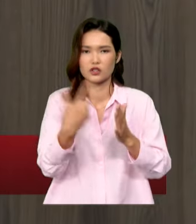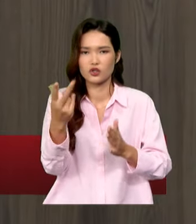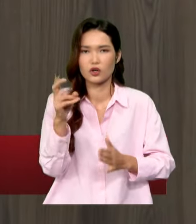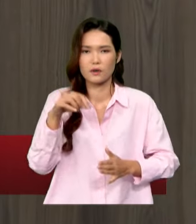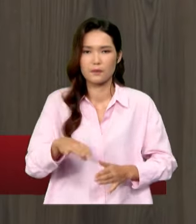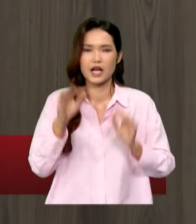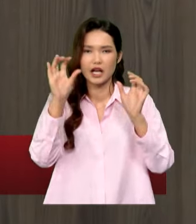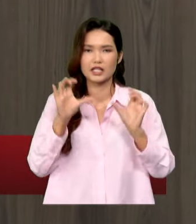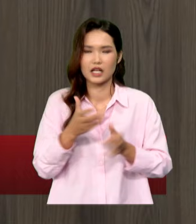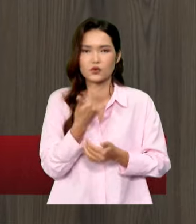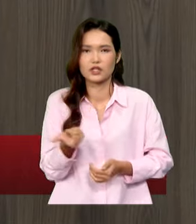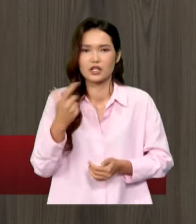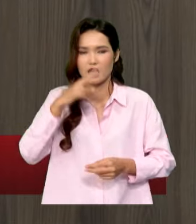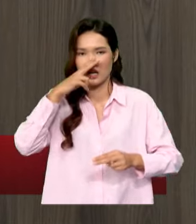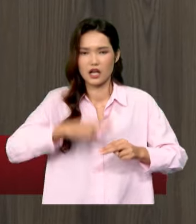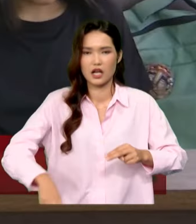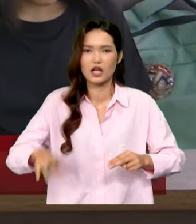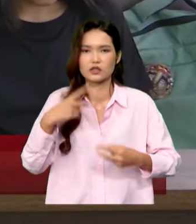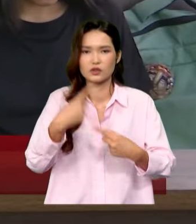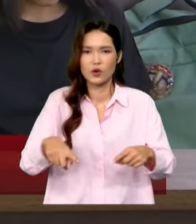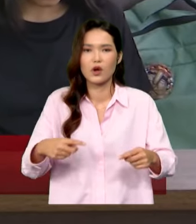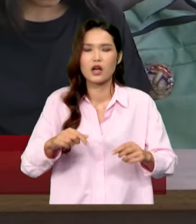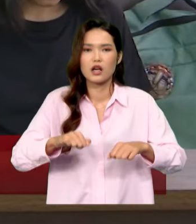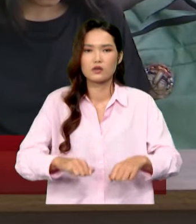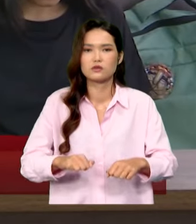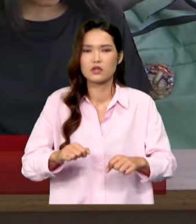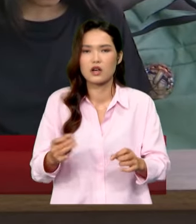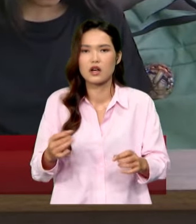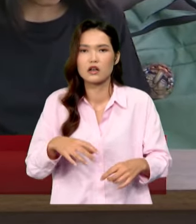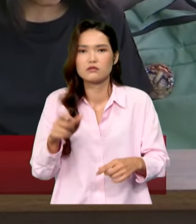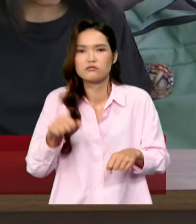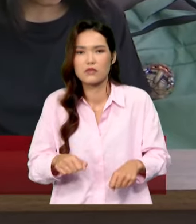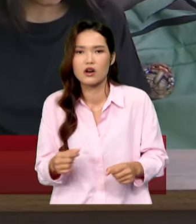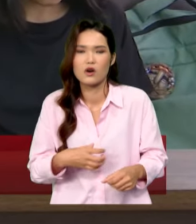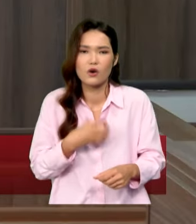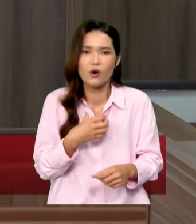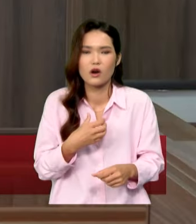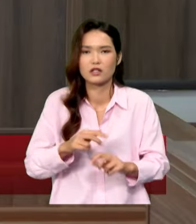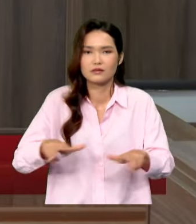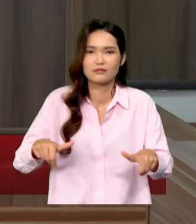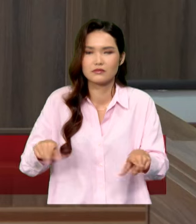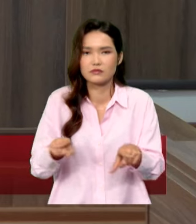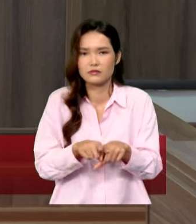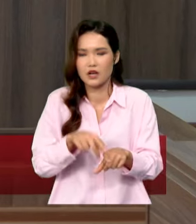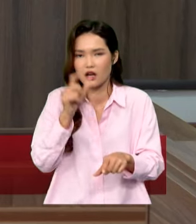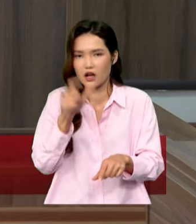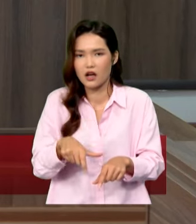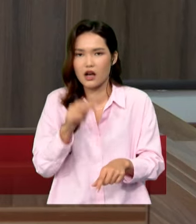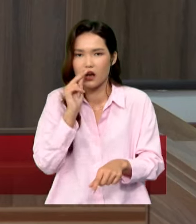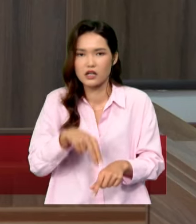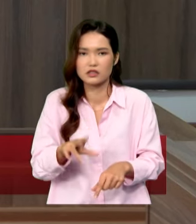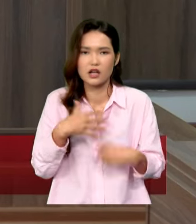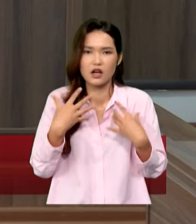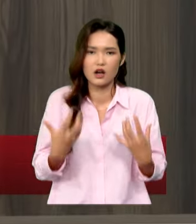яғни заңсыз еркіндігінен айыру, өзгенің мүлігін қорқытып алу, өзінше билік ету бойынша айыпталған еді. Сондай-ақ ол